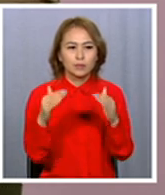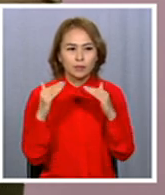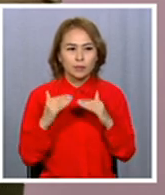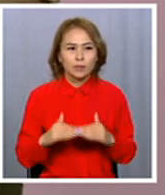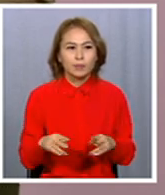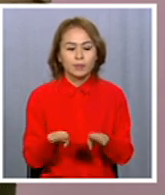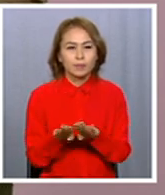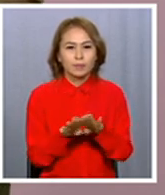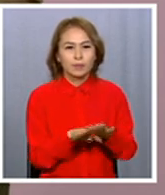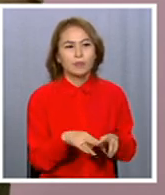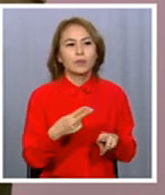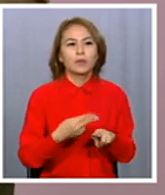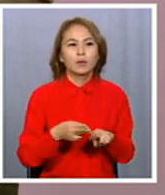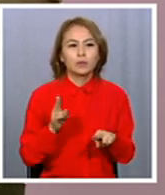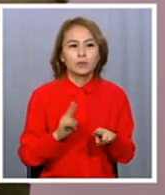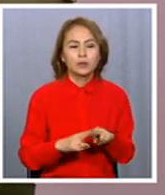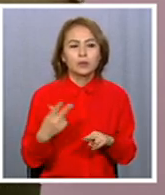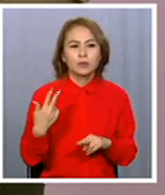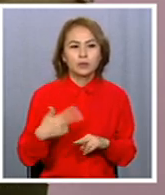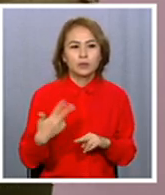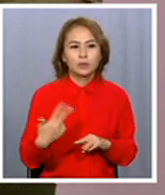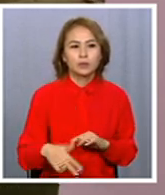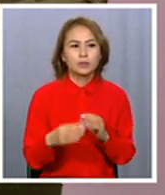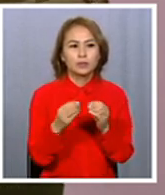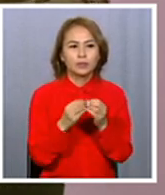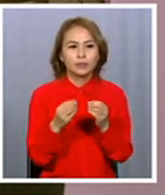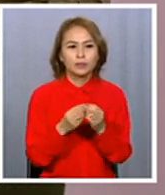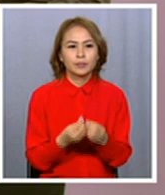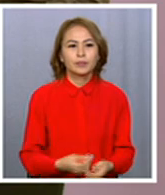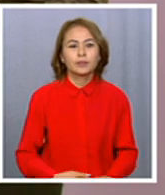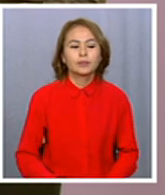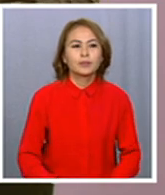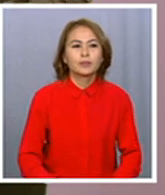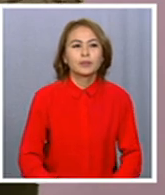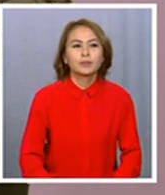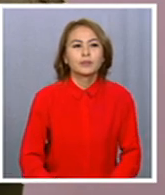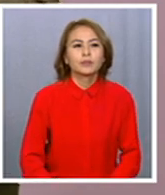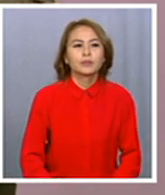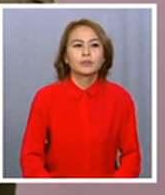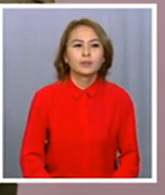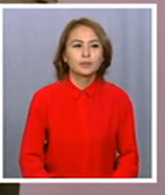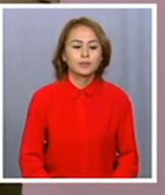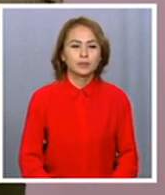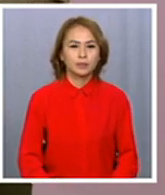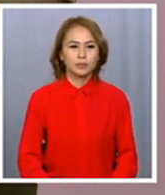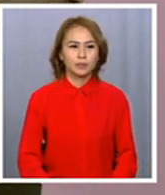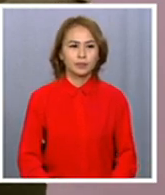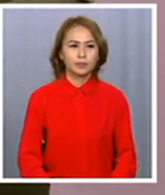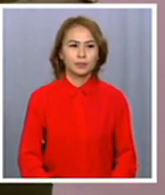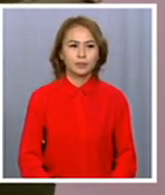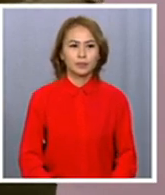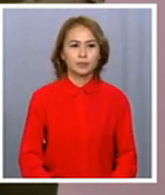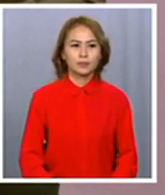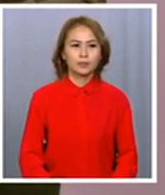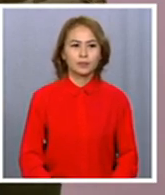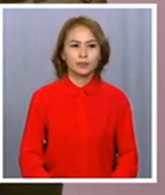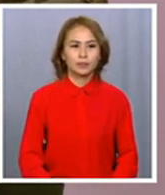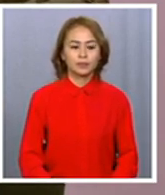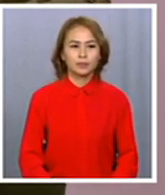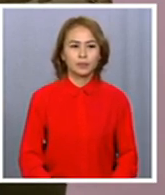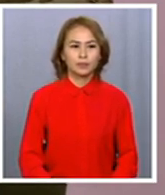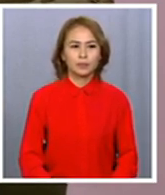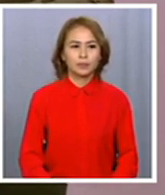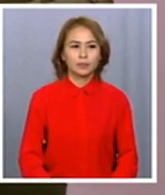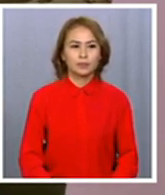30 болғандықтан бөліміне 30-дың өзін жазамыз, алымдарын қосамыз. 2 мен 8-дің қосындысы 10-ға